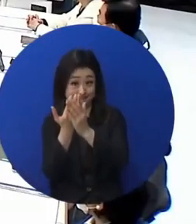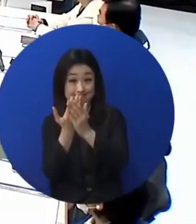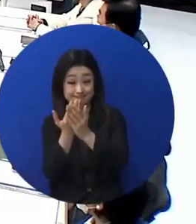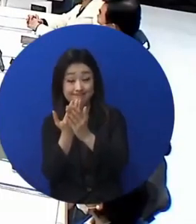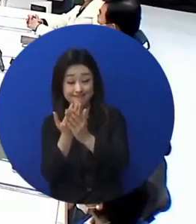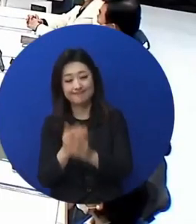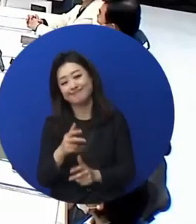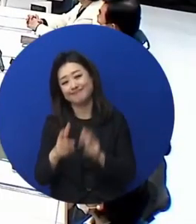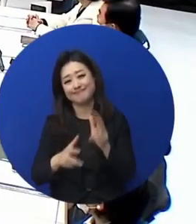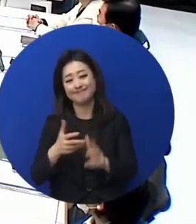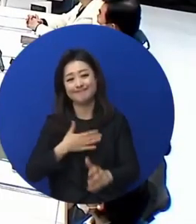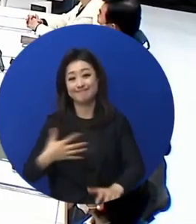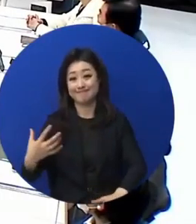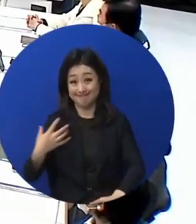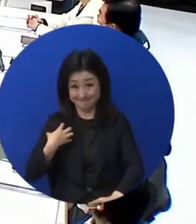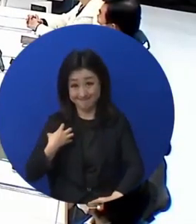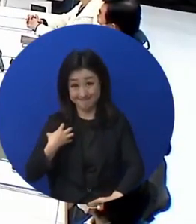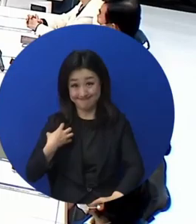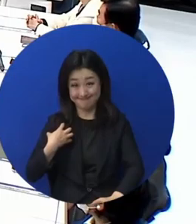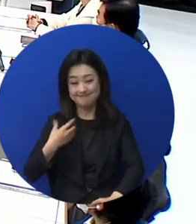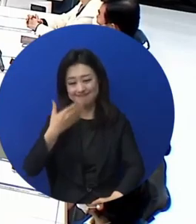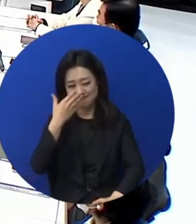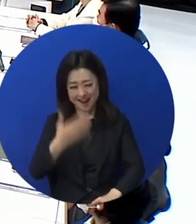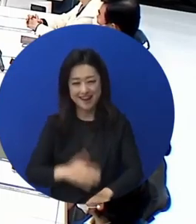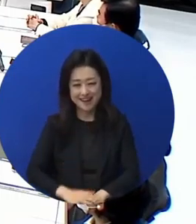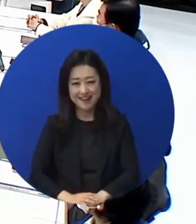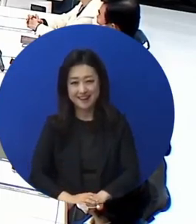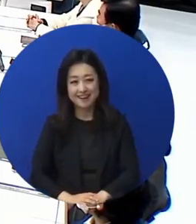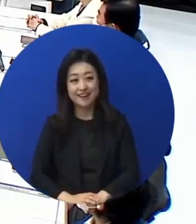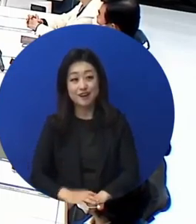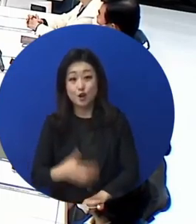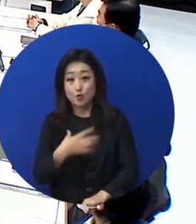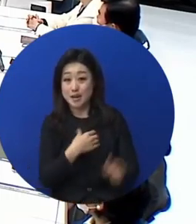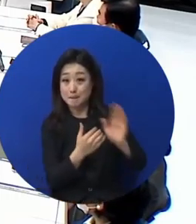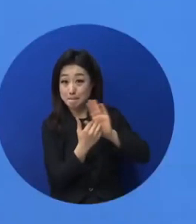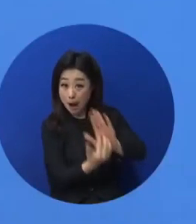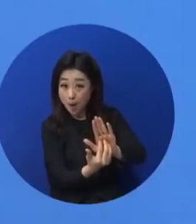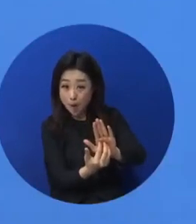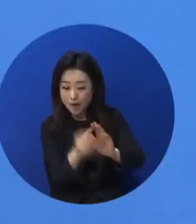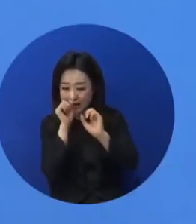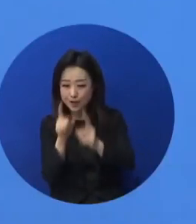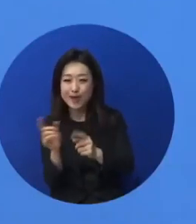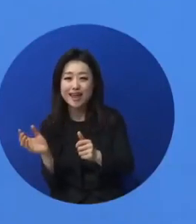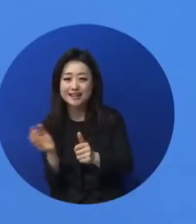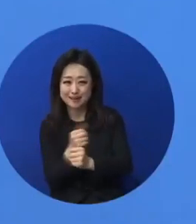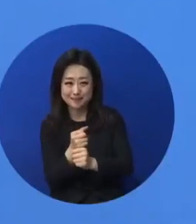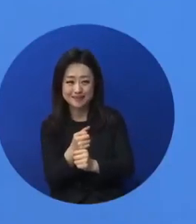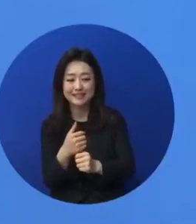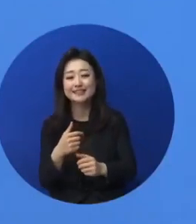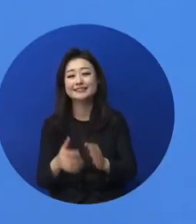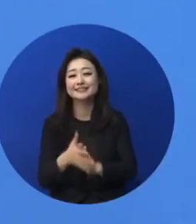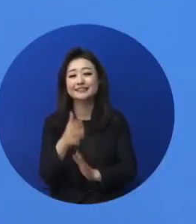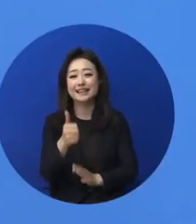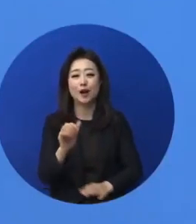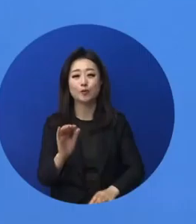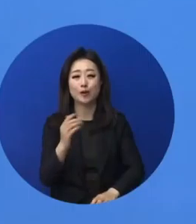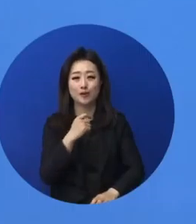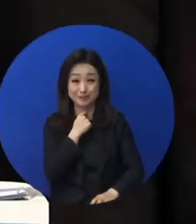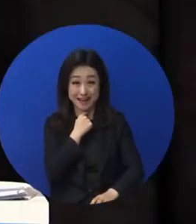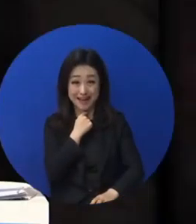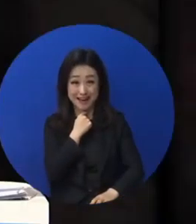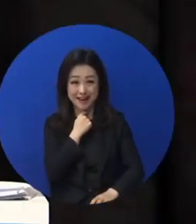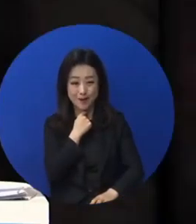시책들은 제가 당선되면 제가 해야 될 일입니다. 네. 그래서 위기는 막고 기회는 잡는 그런 시장이 되겠습니다. 자,